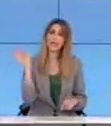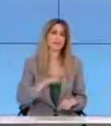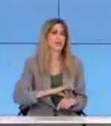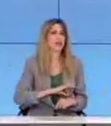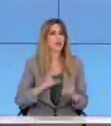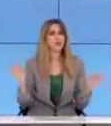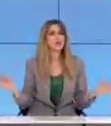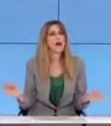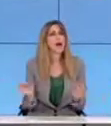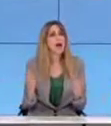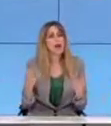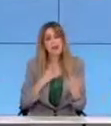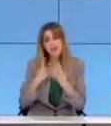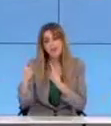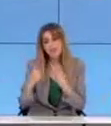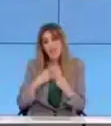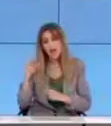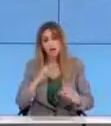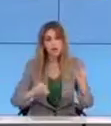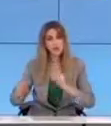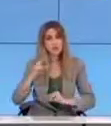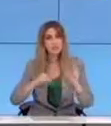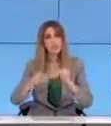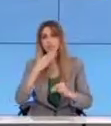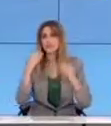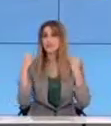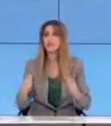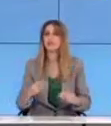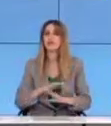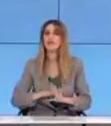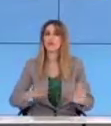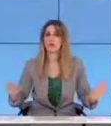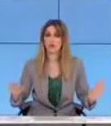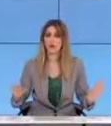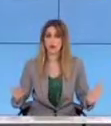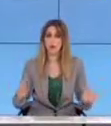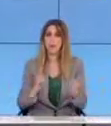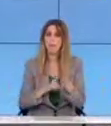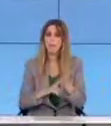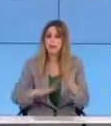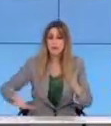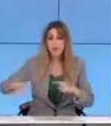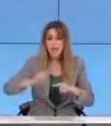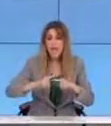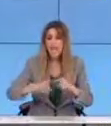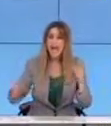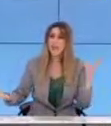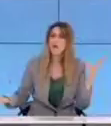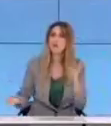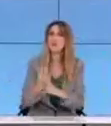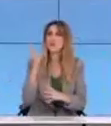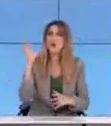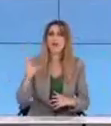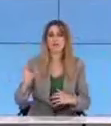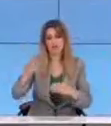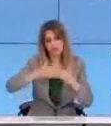βγούμε πιο δυνατοί και πιο αποφασισμένοι σε αυτήν τη νέα εποχή για την πατρίδα μας. Για να κάνουμε την